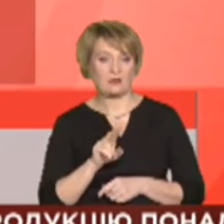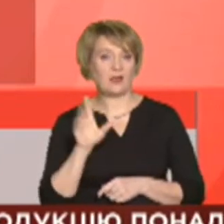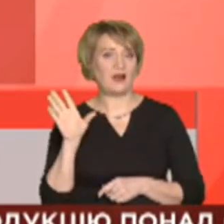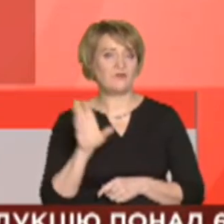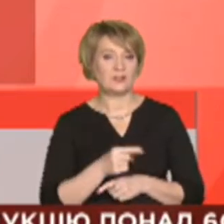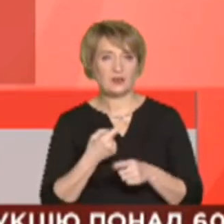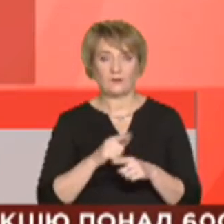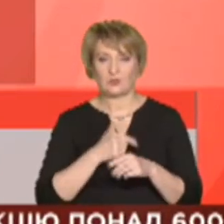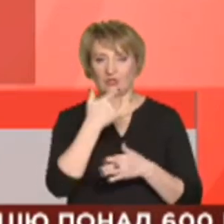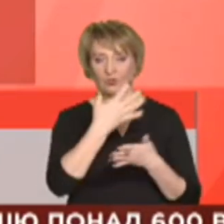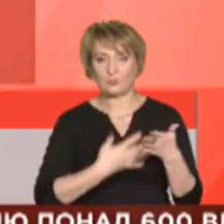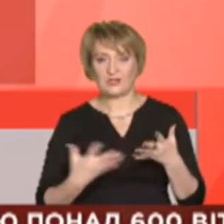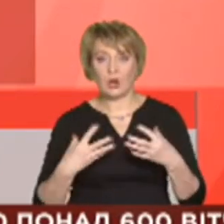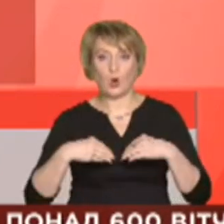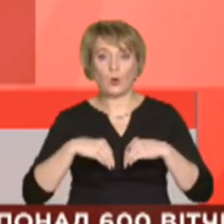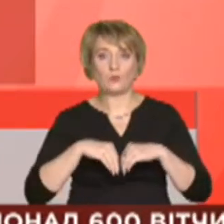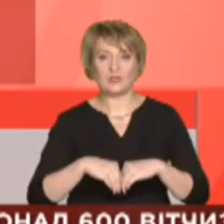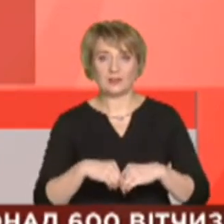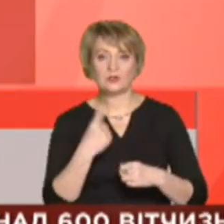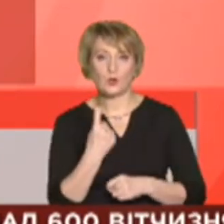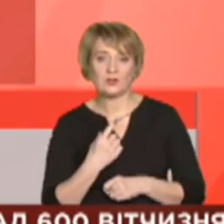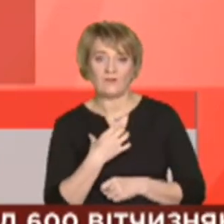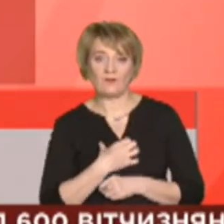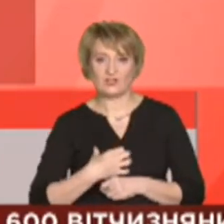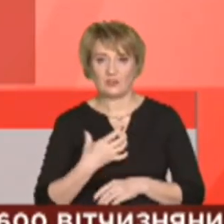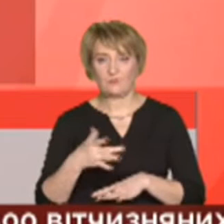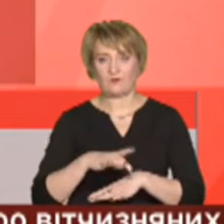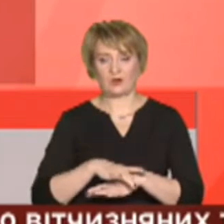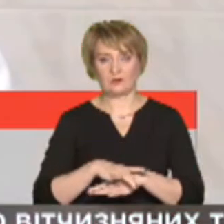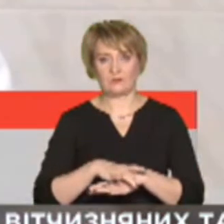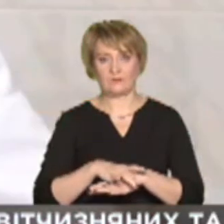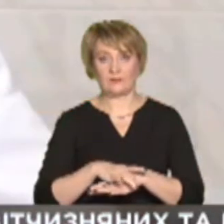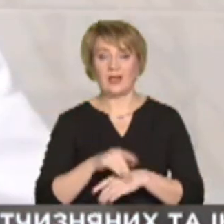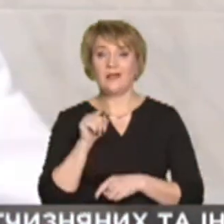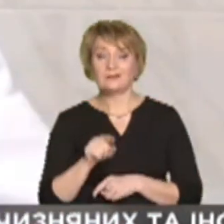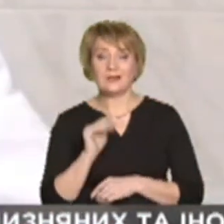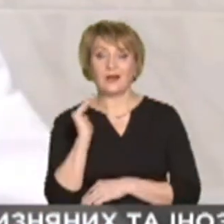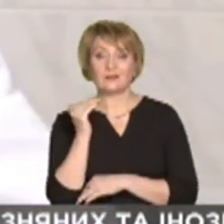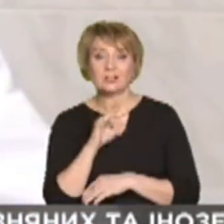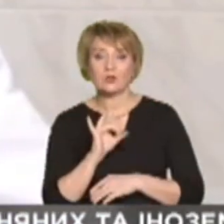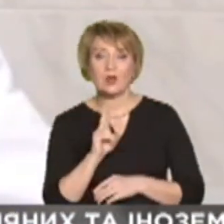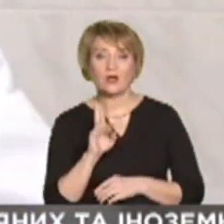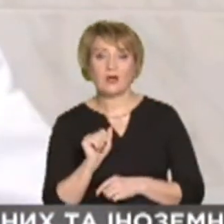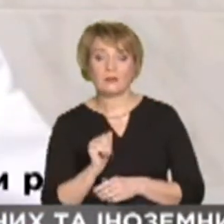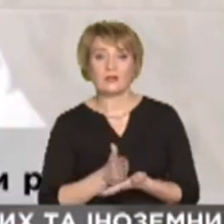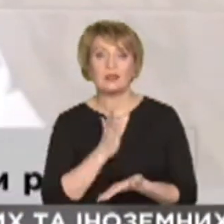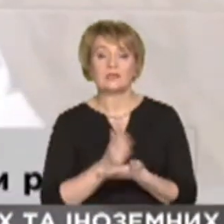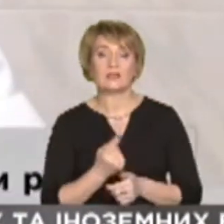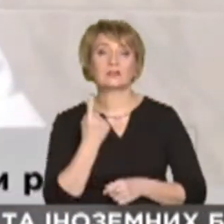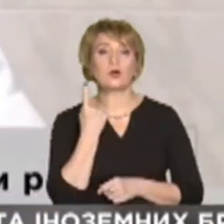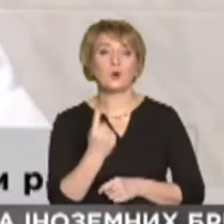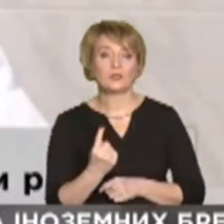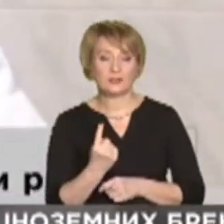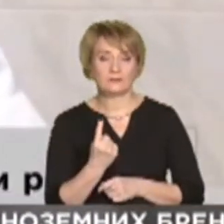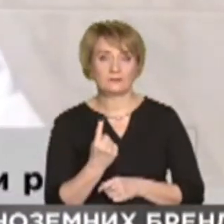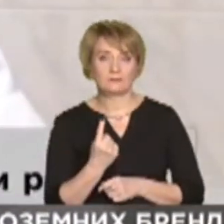ці симптоми об'єднуються одним важливим фактором. Для дитячого рака є один